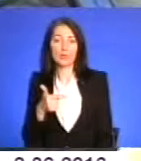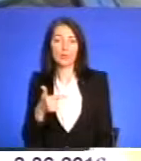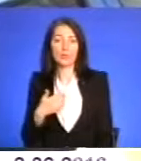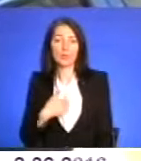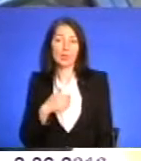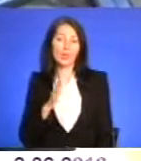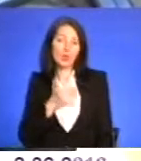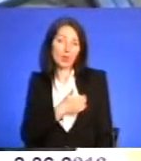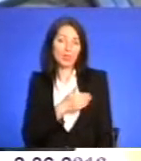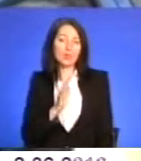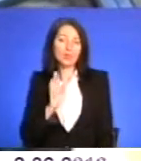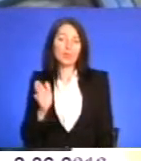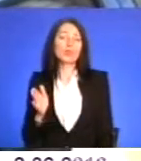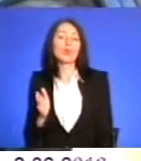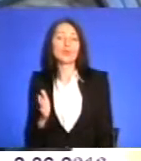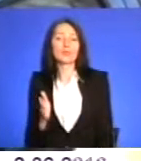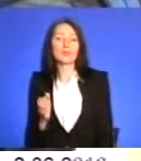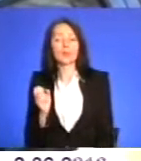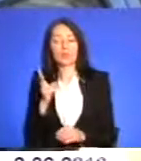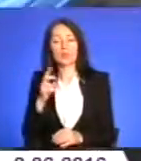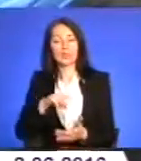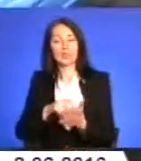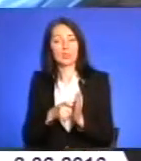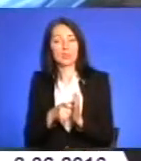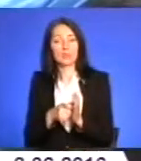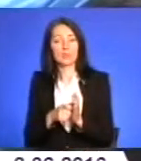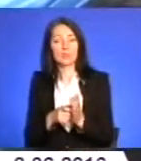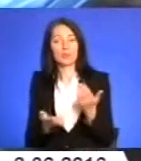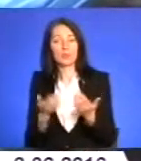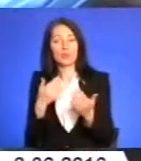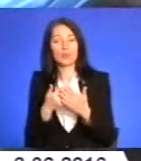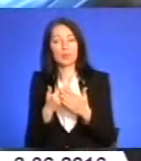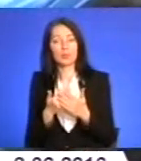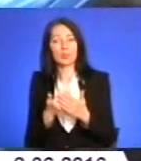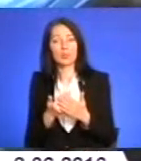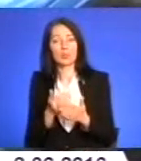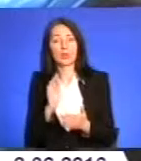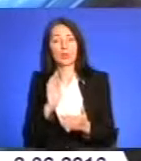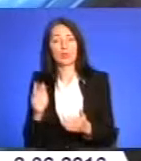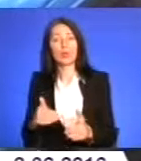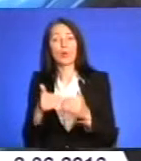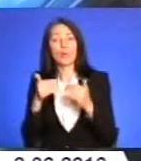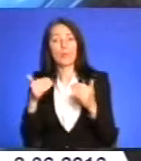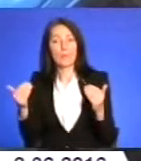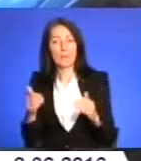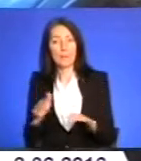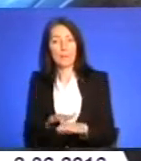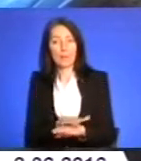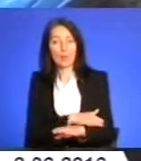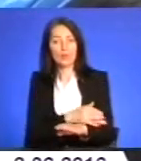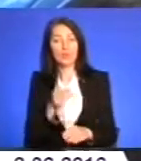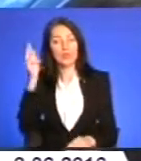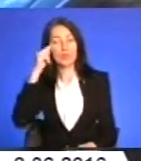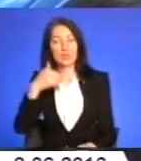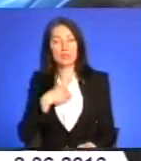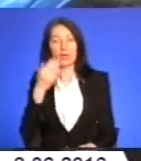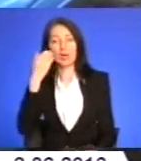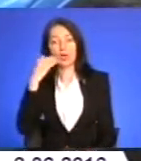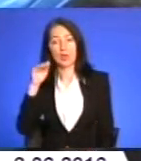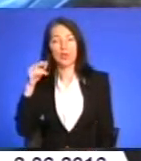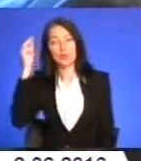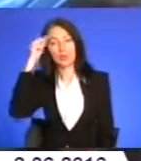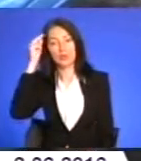би хотів, щоб було цей 12 класів. Якщо, наприклад, я буду більше вчитися, то я краще засвою